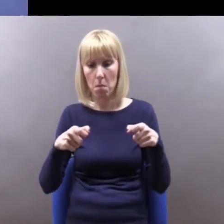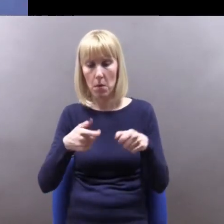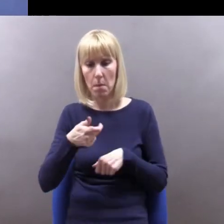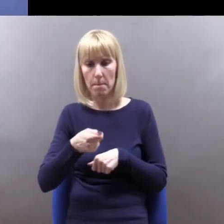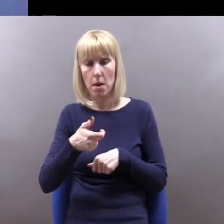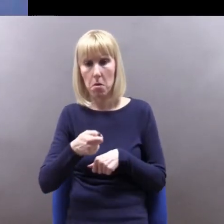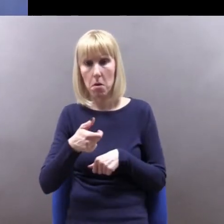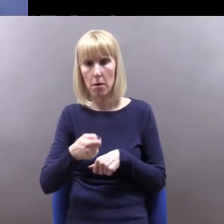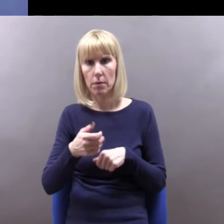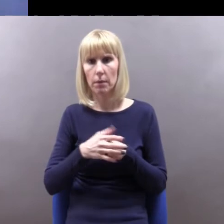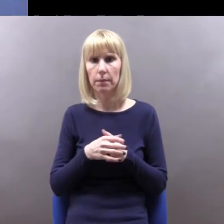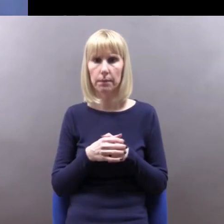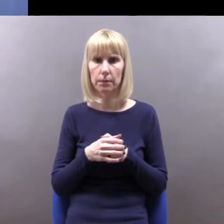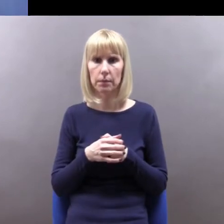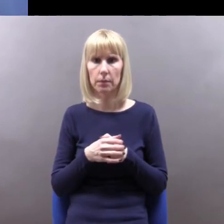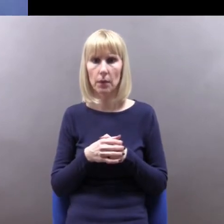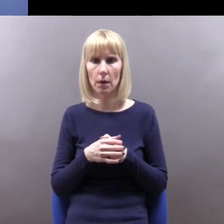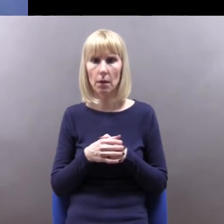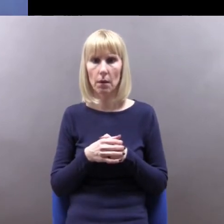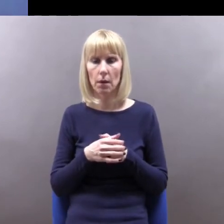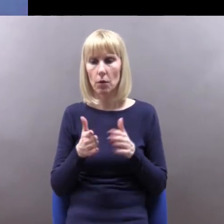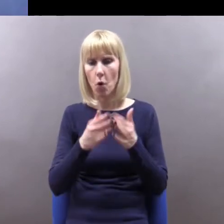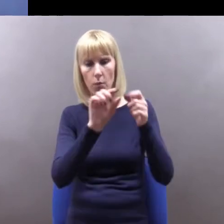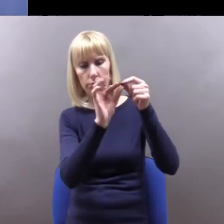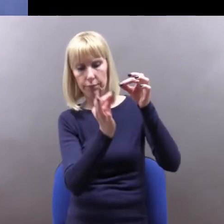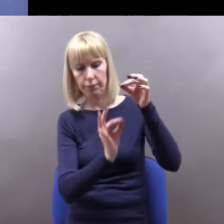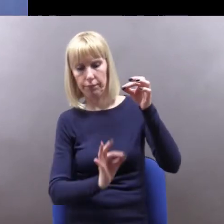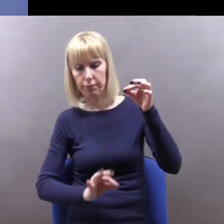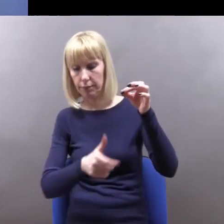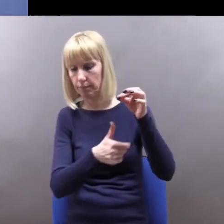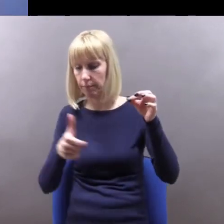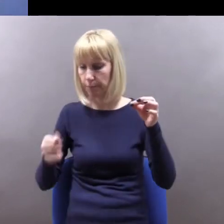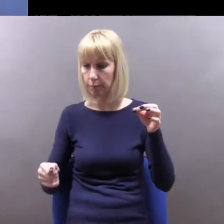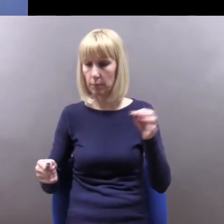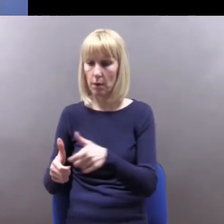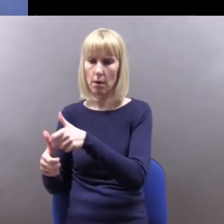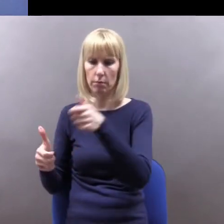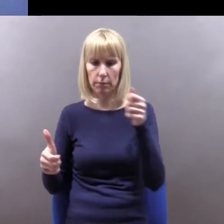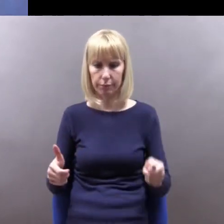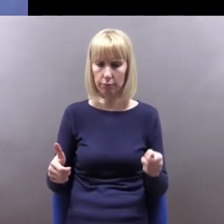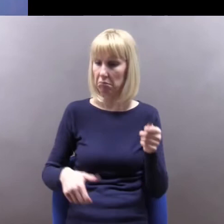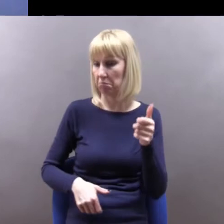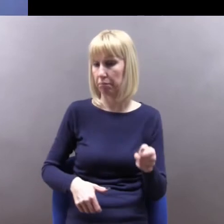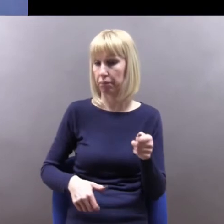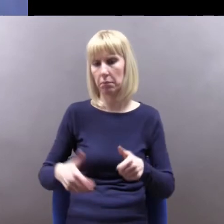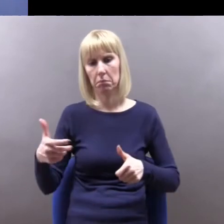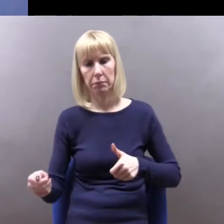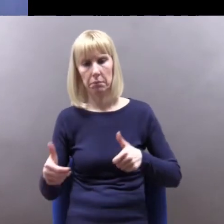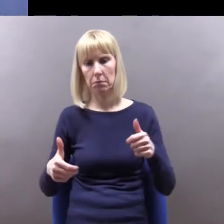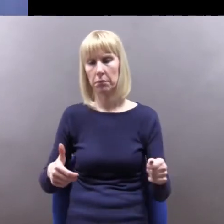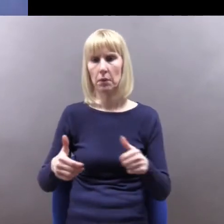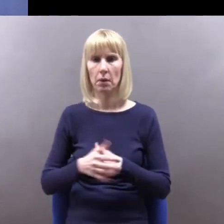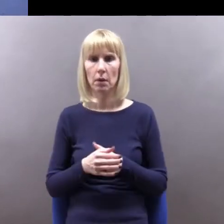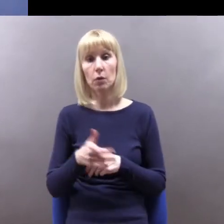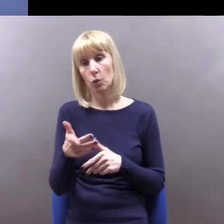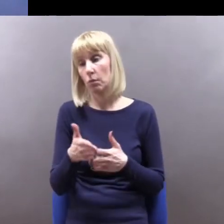Jest po prostu pilot zawieszany na kablu, gdzie mogę go zawsze zdjąć i wziąć go sobie w prawą rękę lub w lewą rękę. No to by